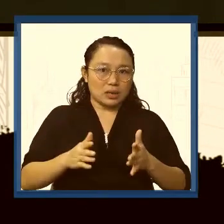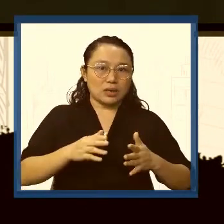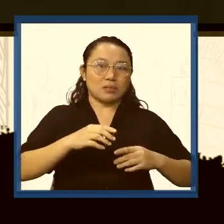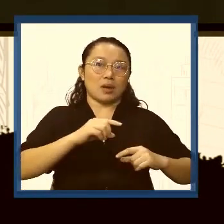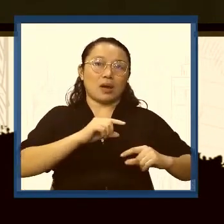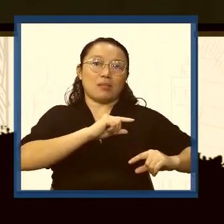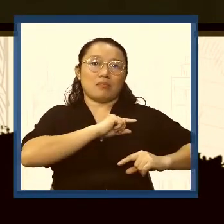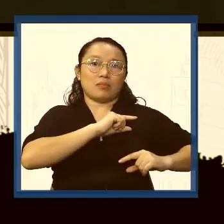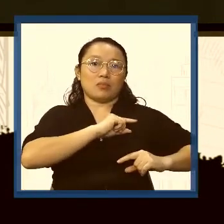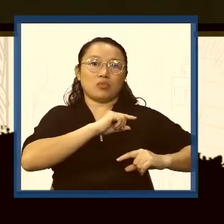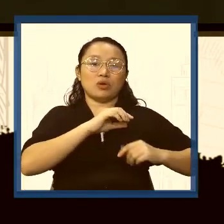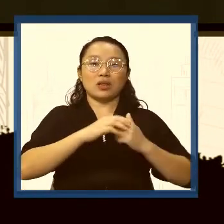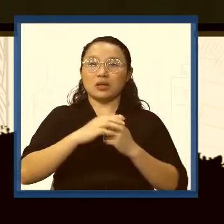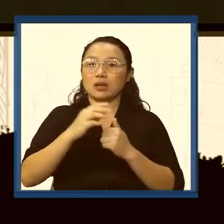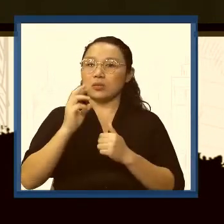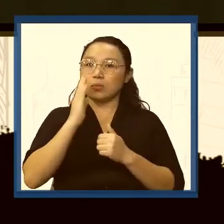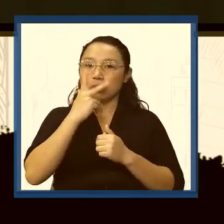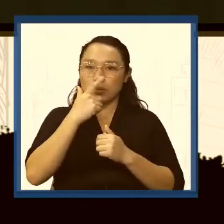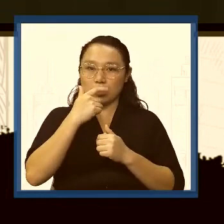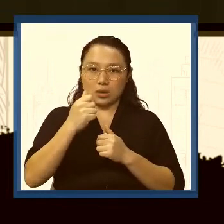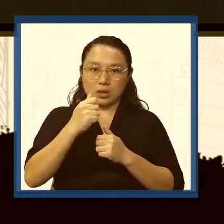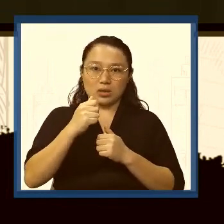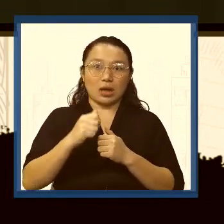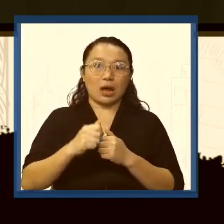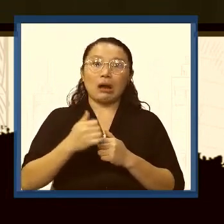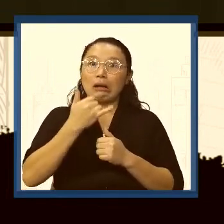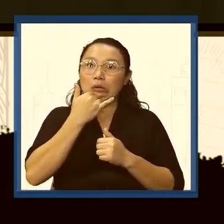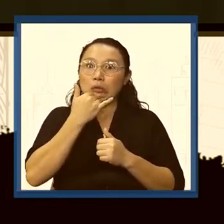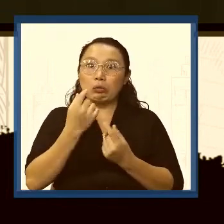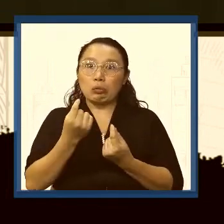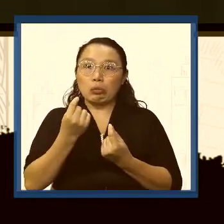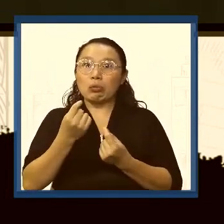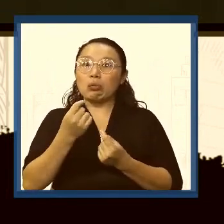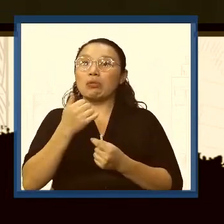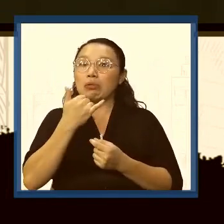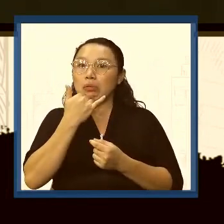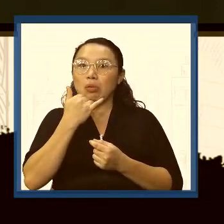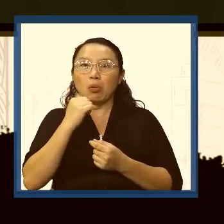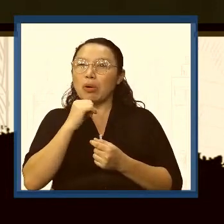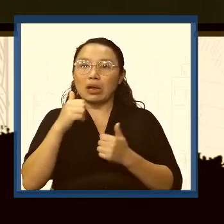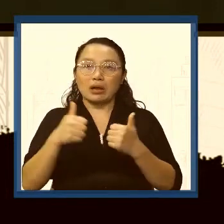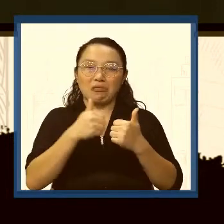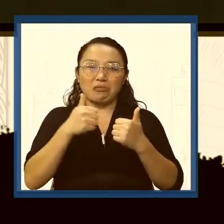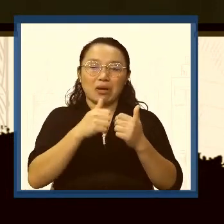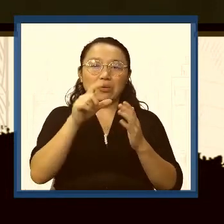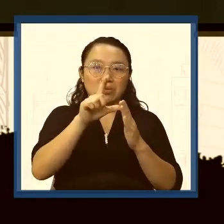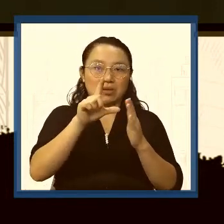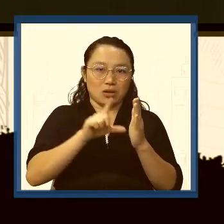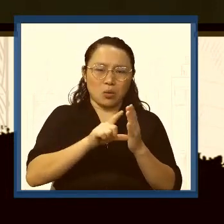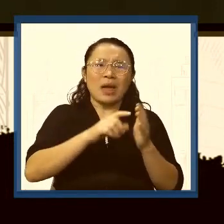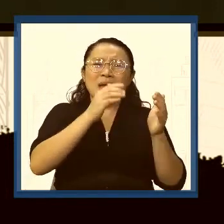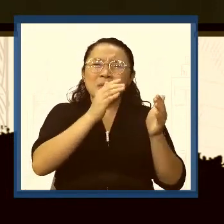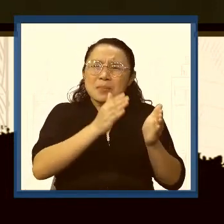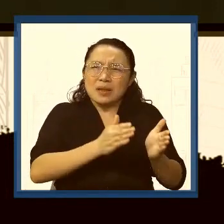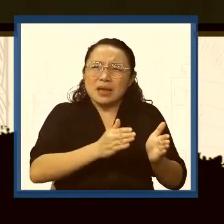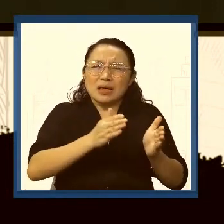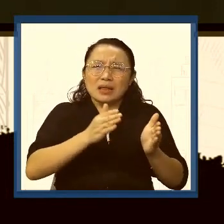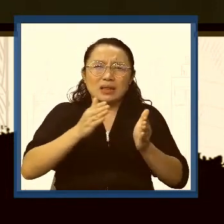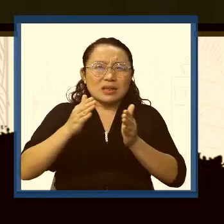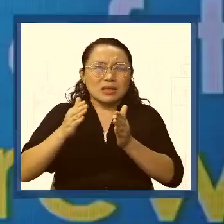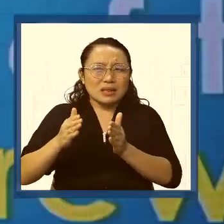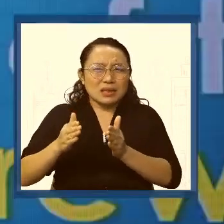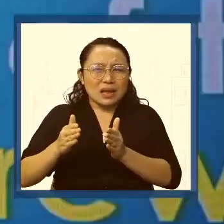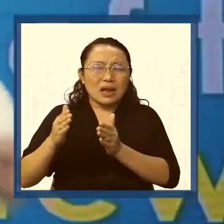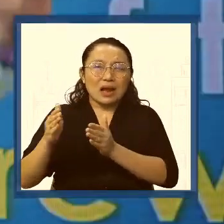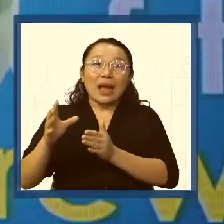nagtagad og kinsa ang mga violators nini mong balaod. Ang Dios labaw sa nas tibuok kalibutan. giplastan niya kini og kutob sa tao